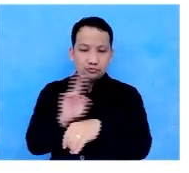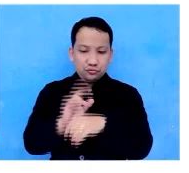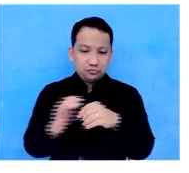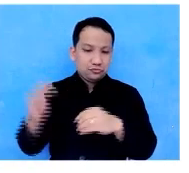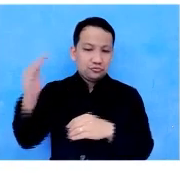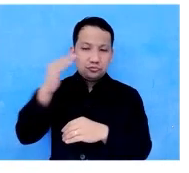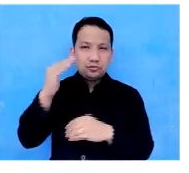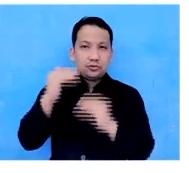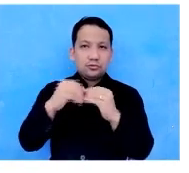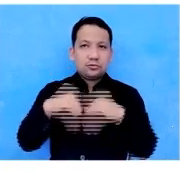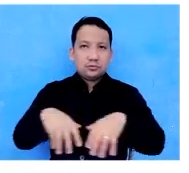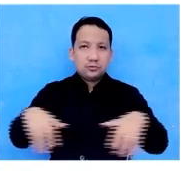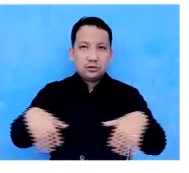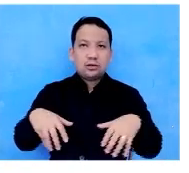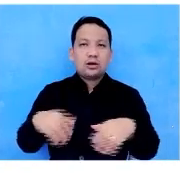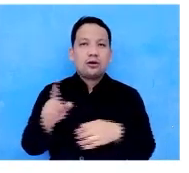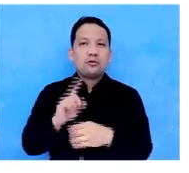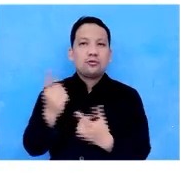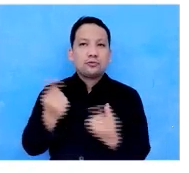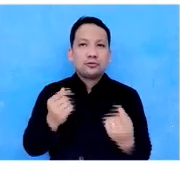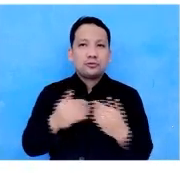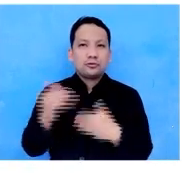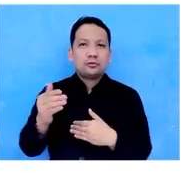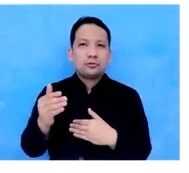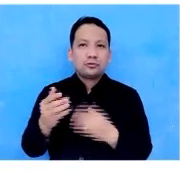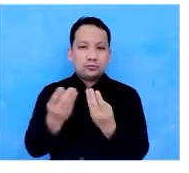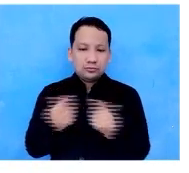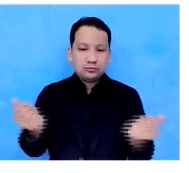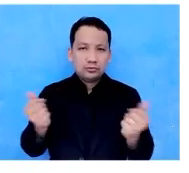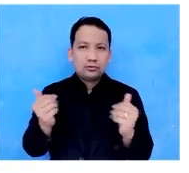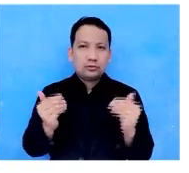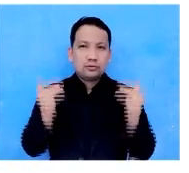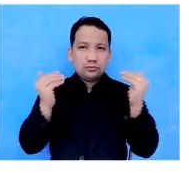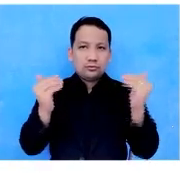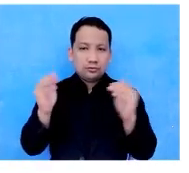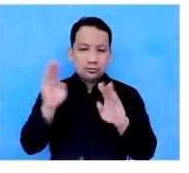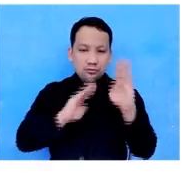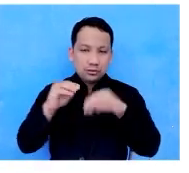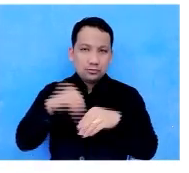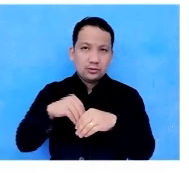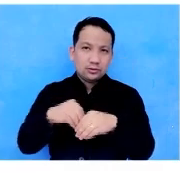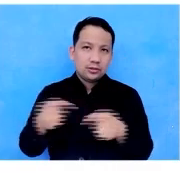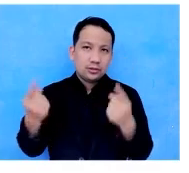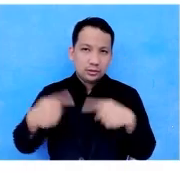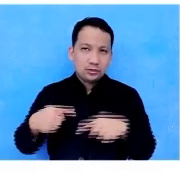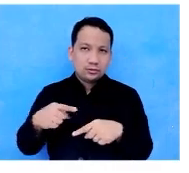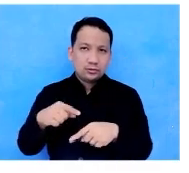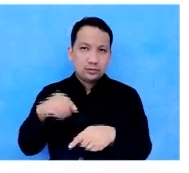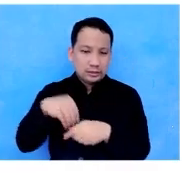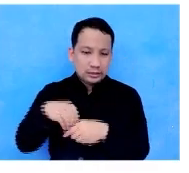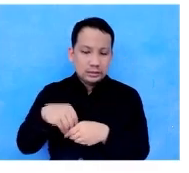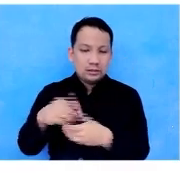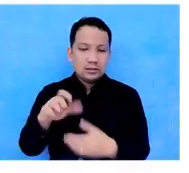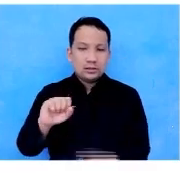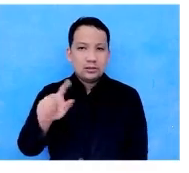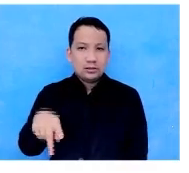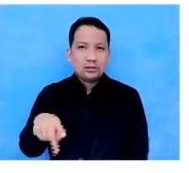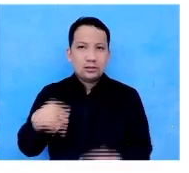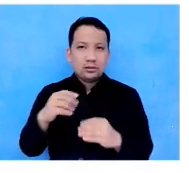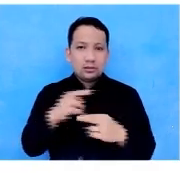corps, what we did was the solution to the problem that was the disgruntlement that was going on in the ranks.